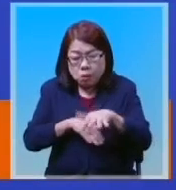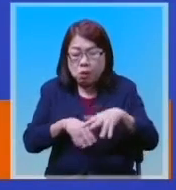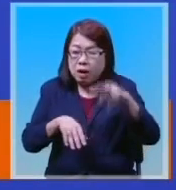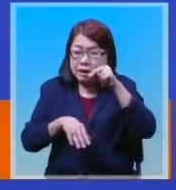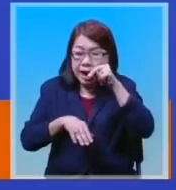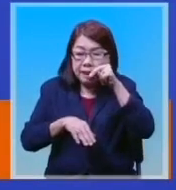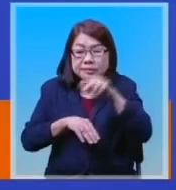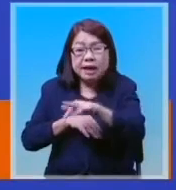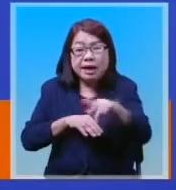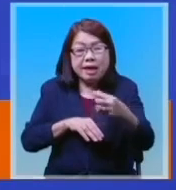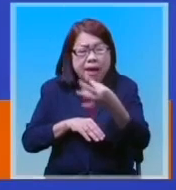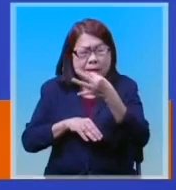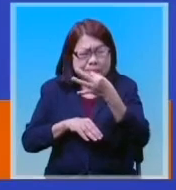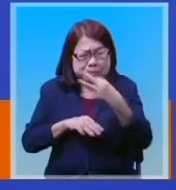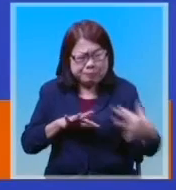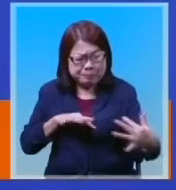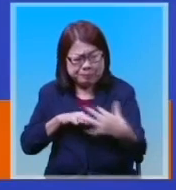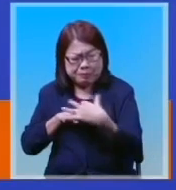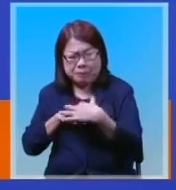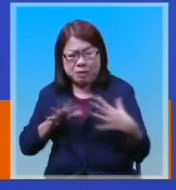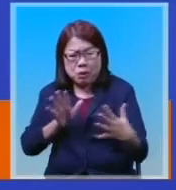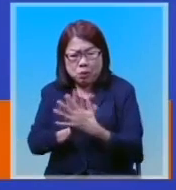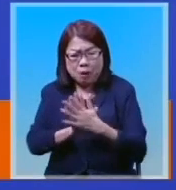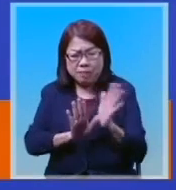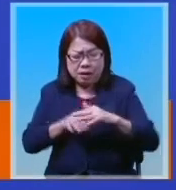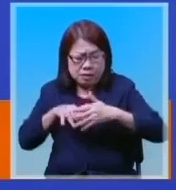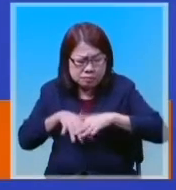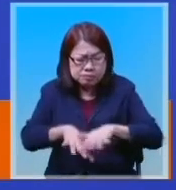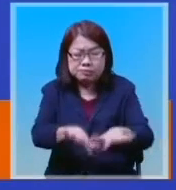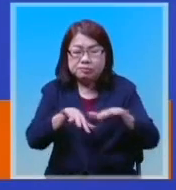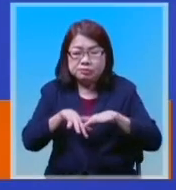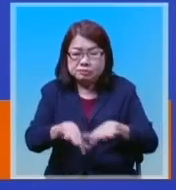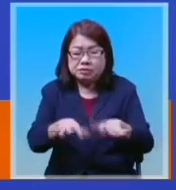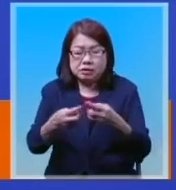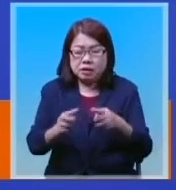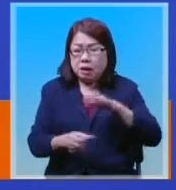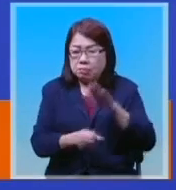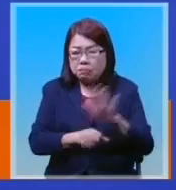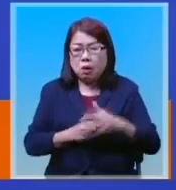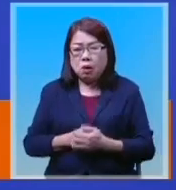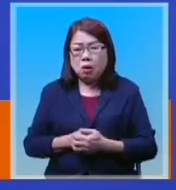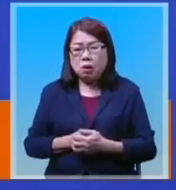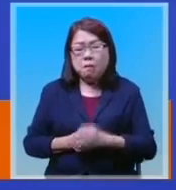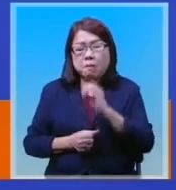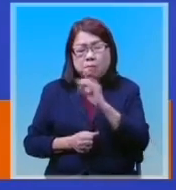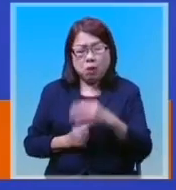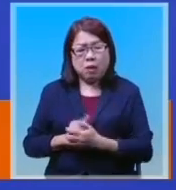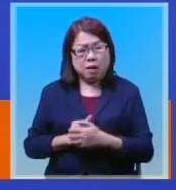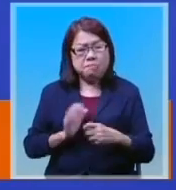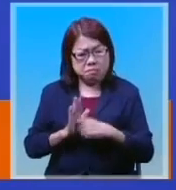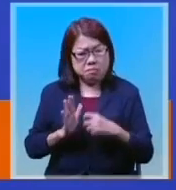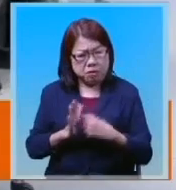ไม่พอเพราะว่ามีสิ่งบอกเหตุว่าต้นมกรากุมภาน้ำเค็มจะรุกมากกว่า